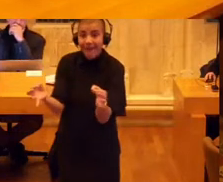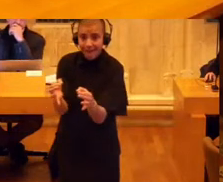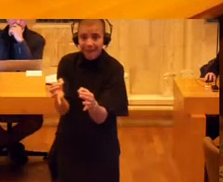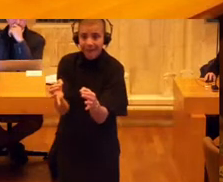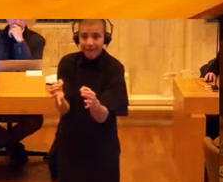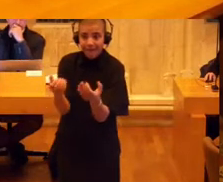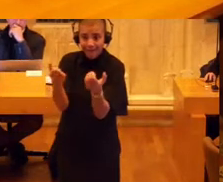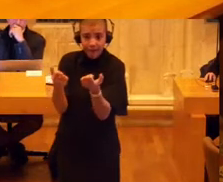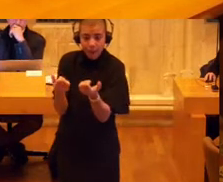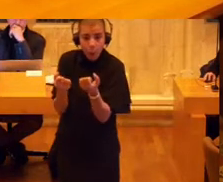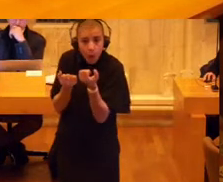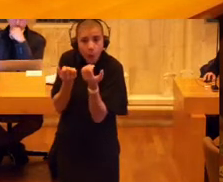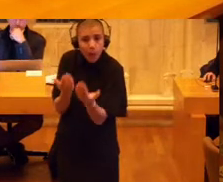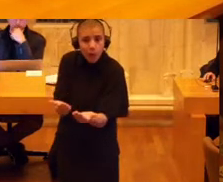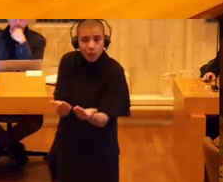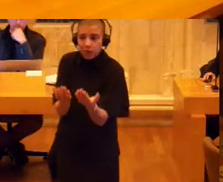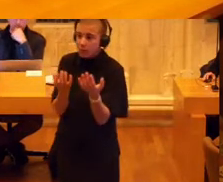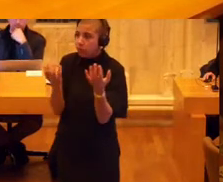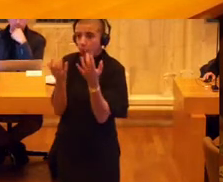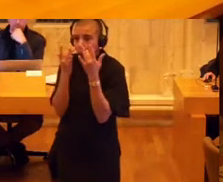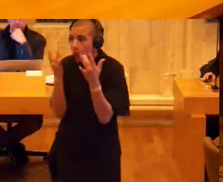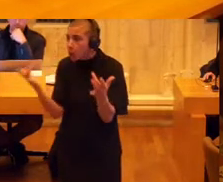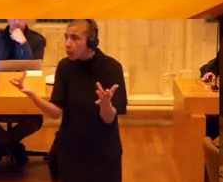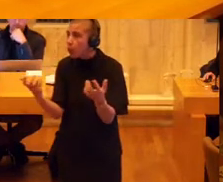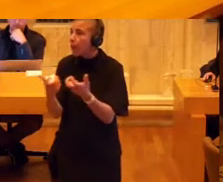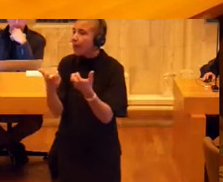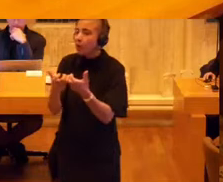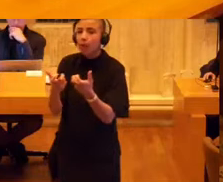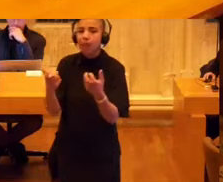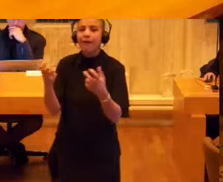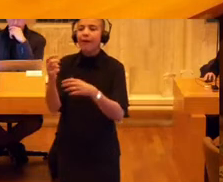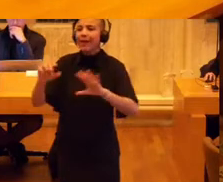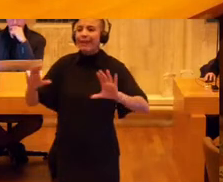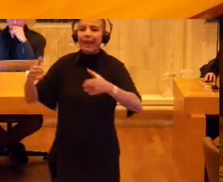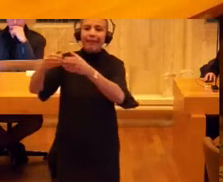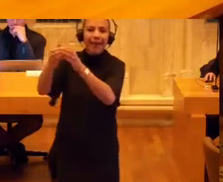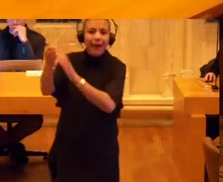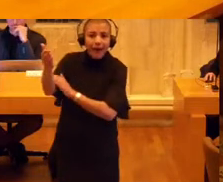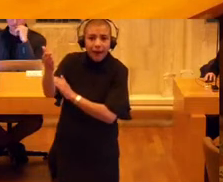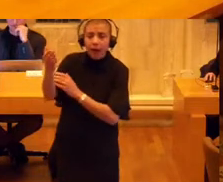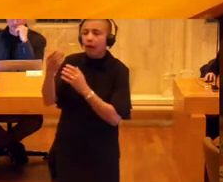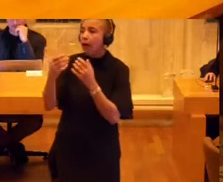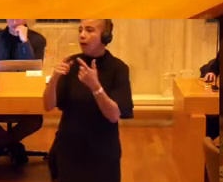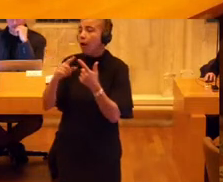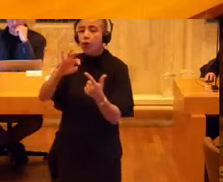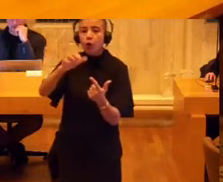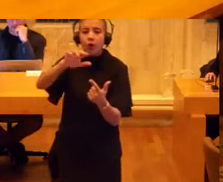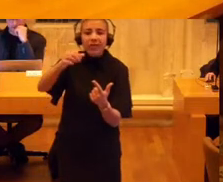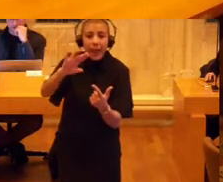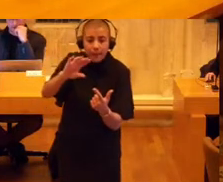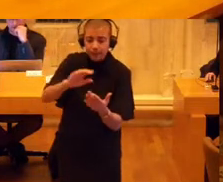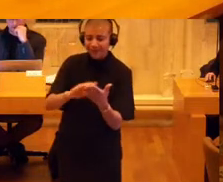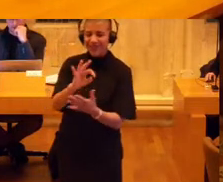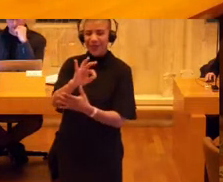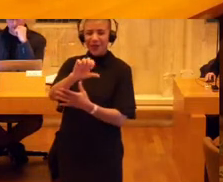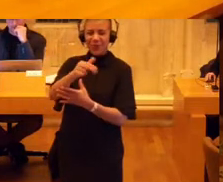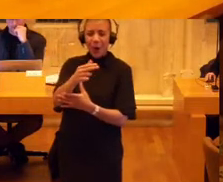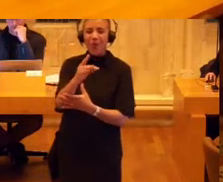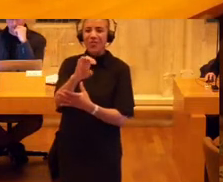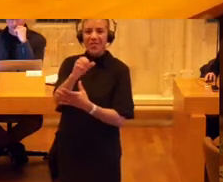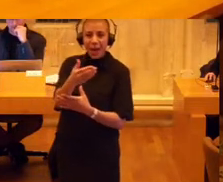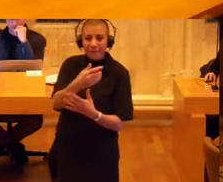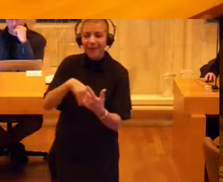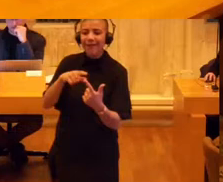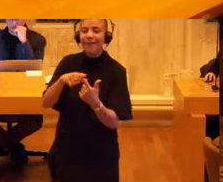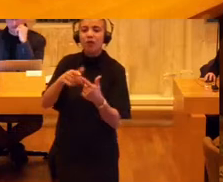culturelle, que ce soit à la Guérinière, à l'Abreuvoir, que ce soit au Sillon, à Tandem, et bientôt